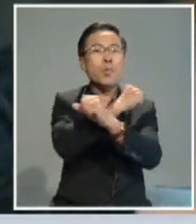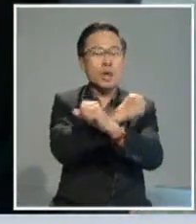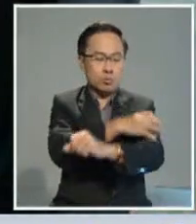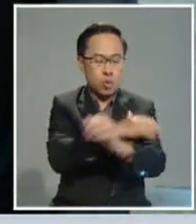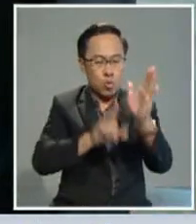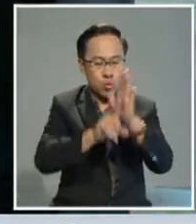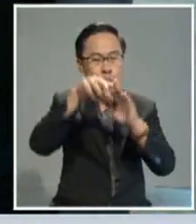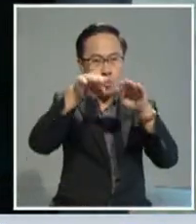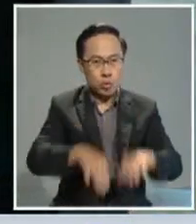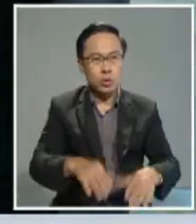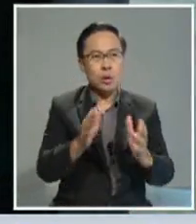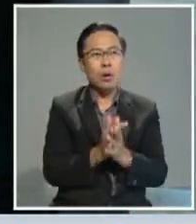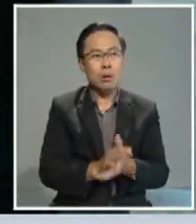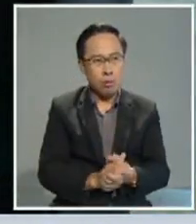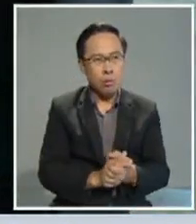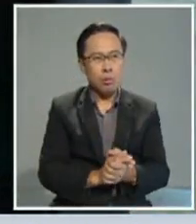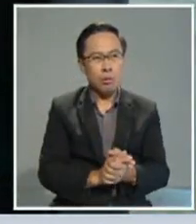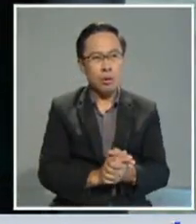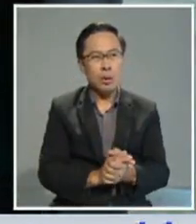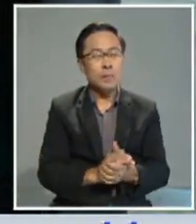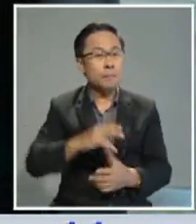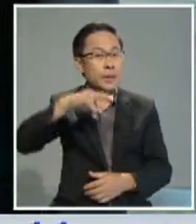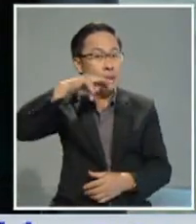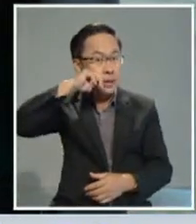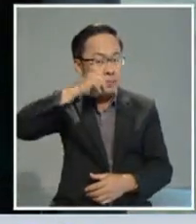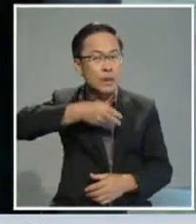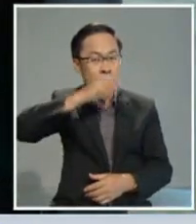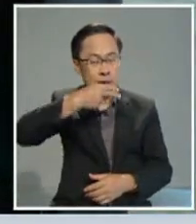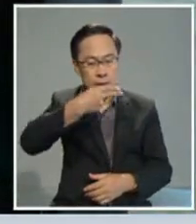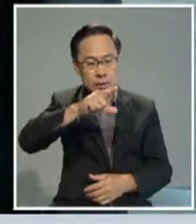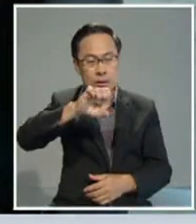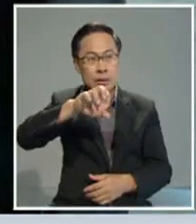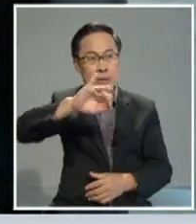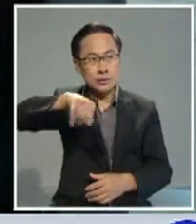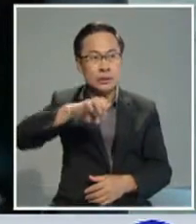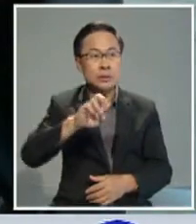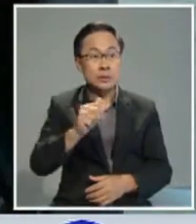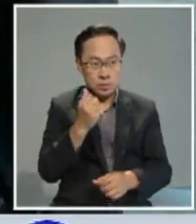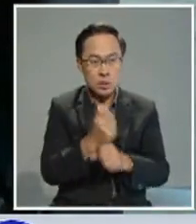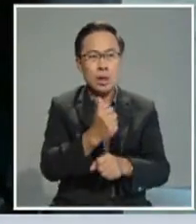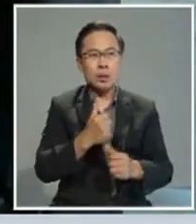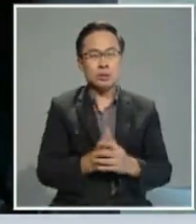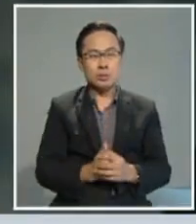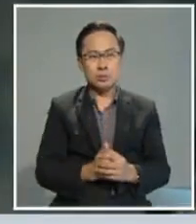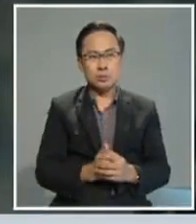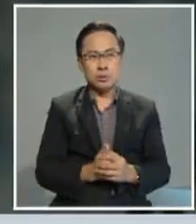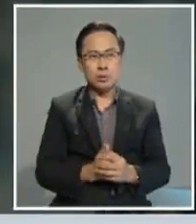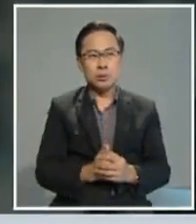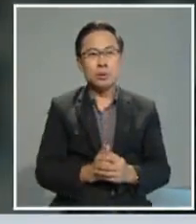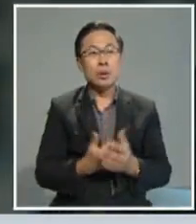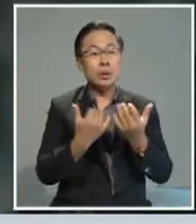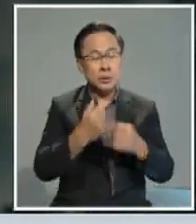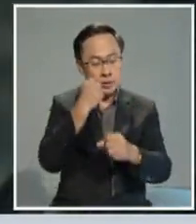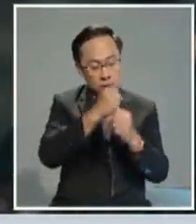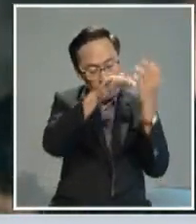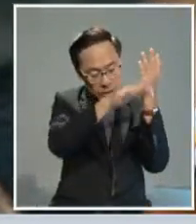นะคะแล้วขวดสั้นๆนะคะจะเป็นน้ำเห็ดหลินจือนะคะ อ้าวโอ้ยทำไมไม่บอกแต่แรกเห็ดหลินจือ นะคะ หมายความว่าเห็